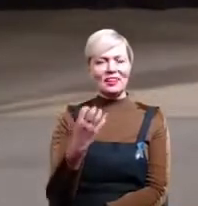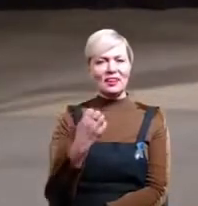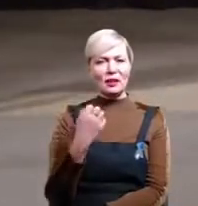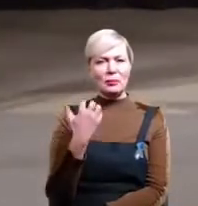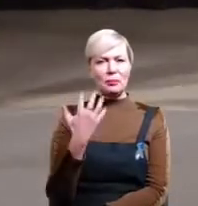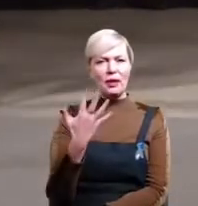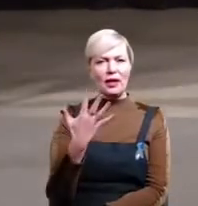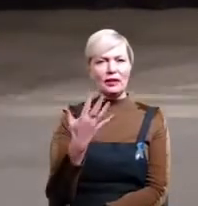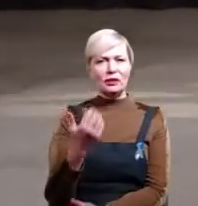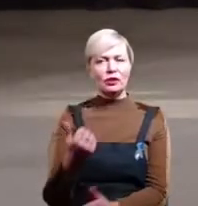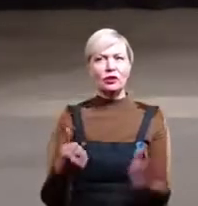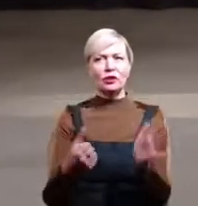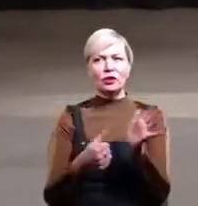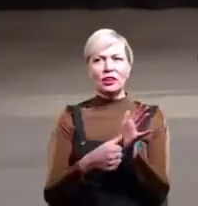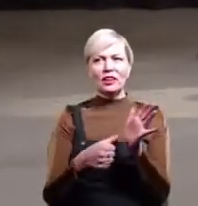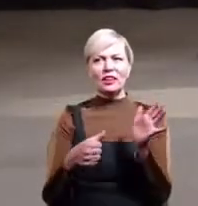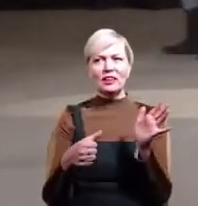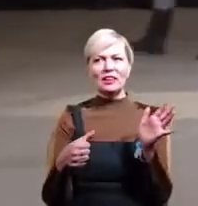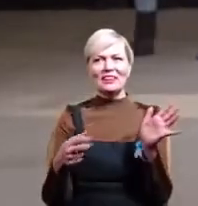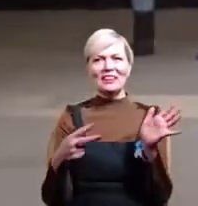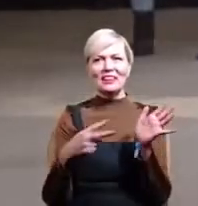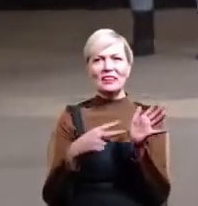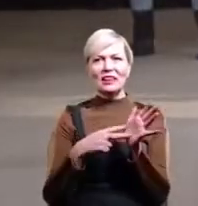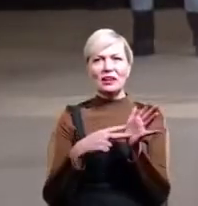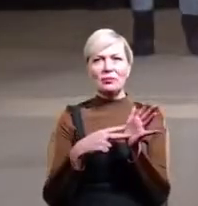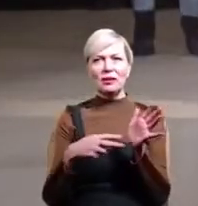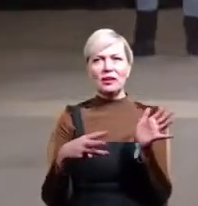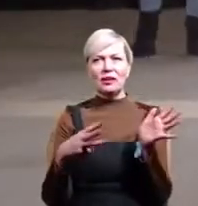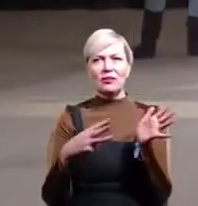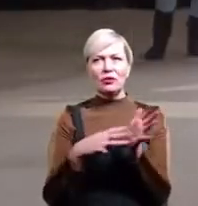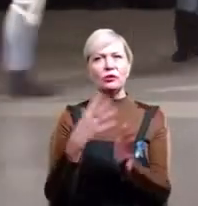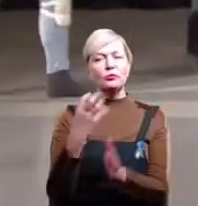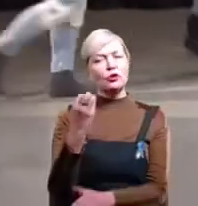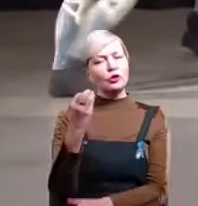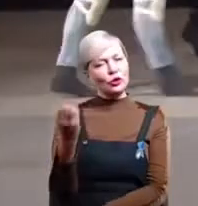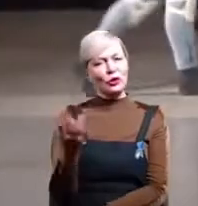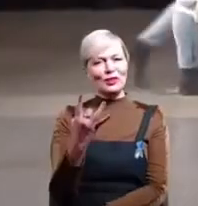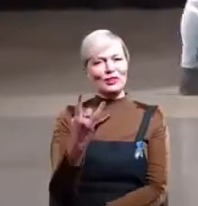Есть. Сами. Еще разок, парни, еще разок.